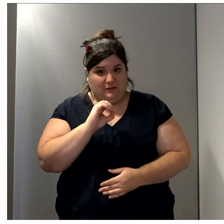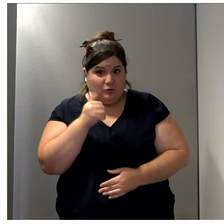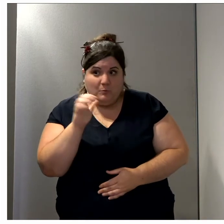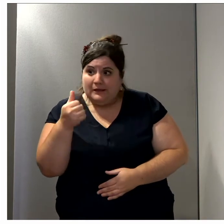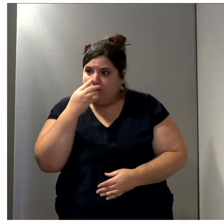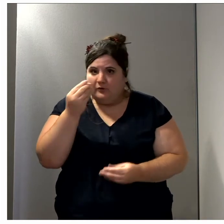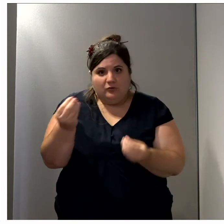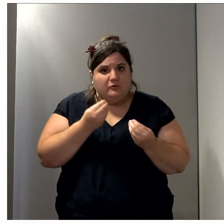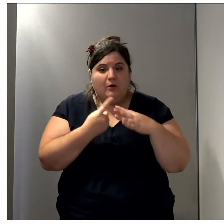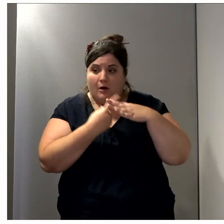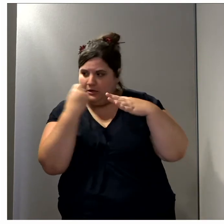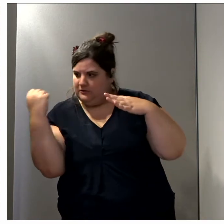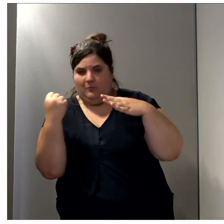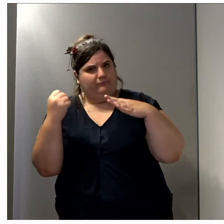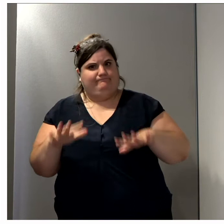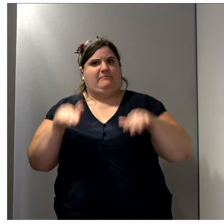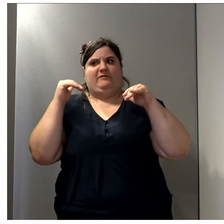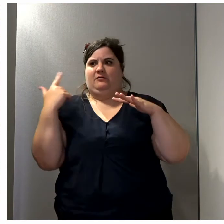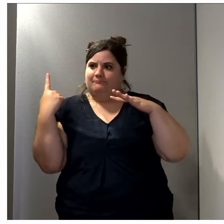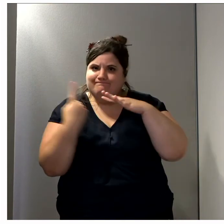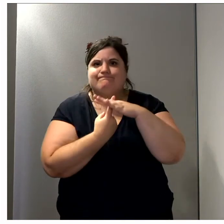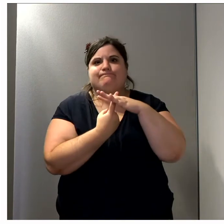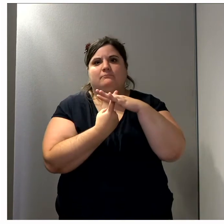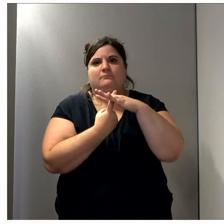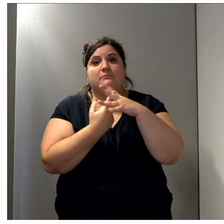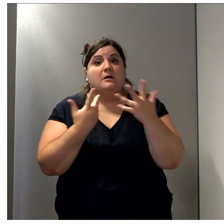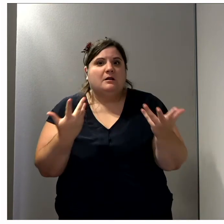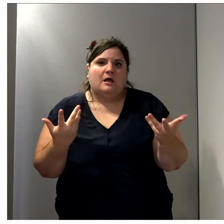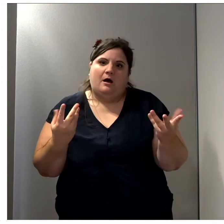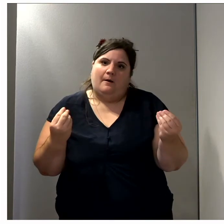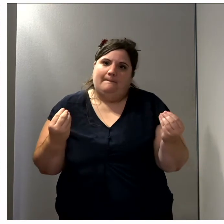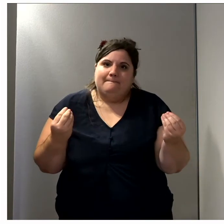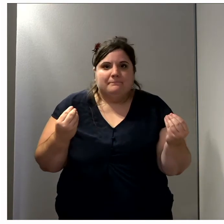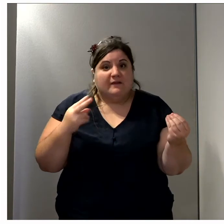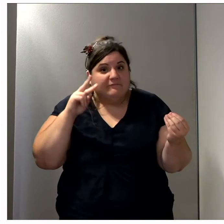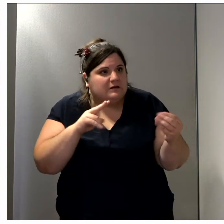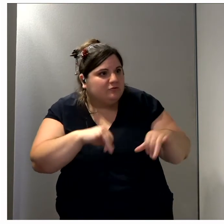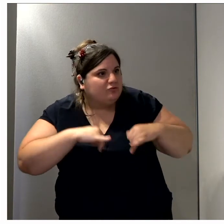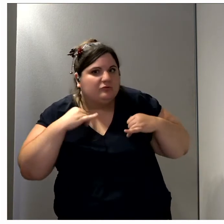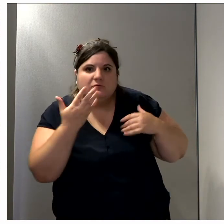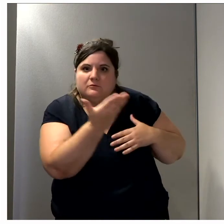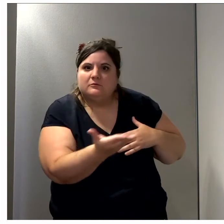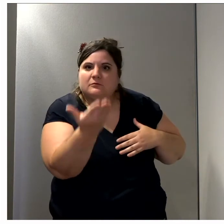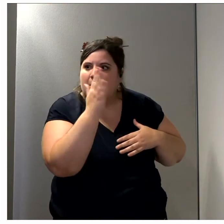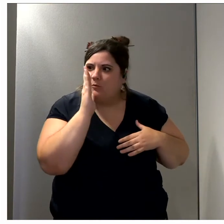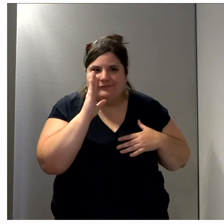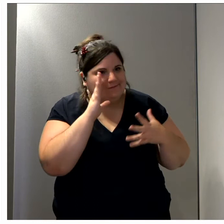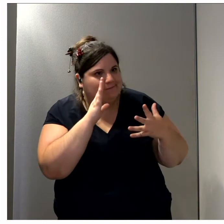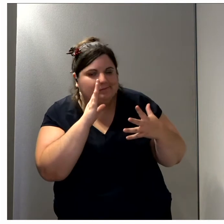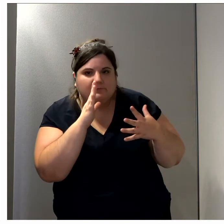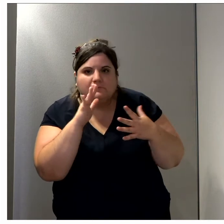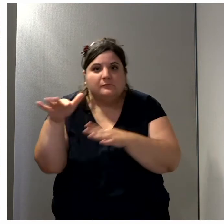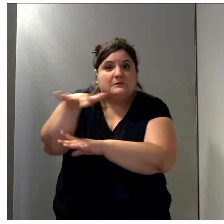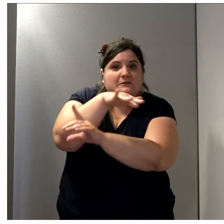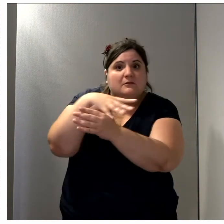c'est un outil indispensable parce que pour certains de nos jeunes, c'est le seul lien avec l'extérieur. Il y a même un jeune,